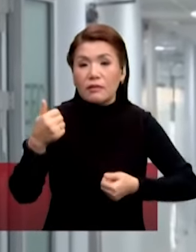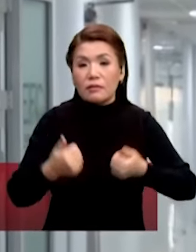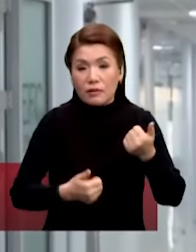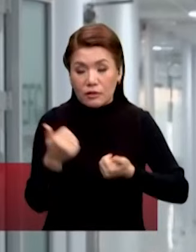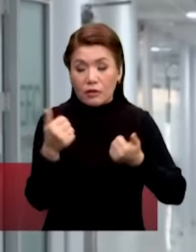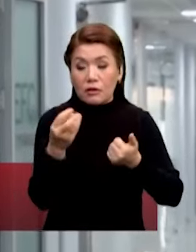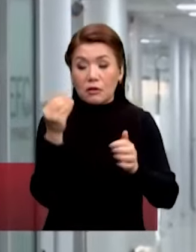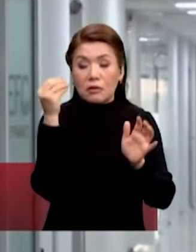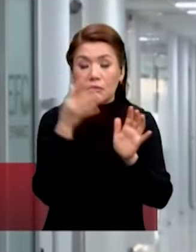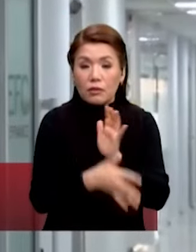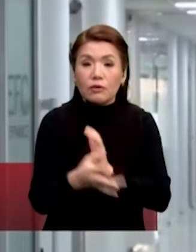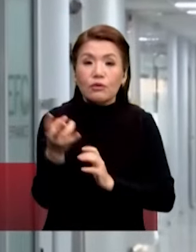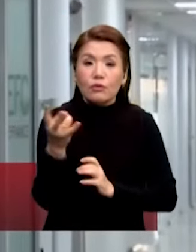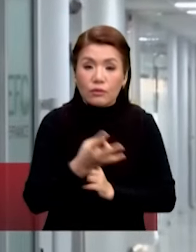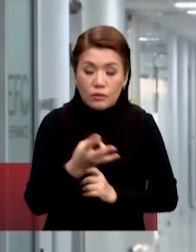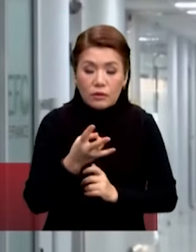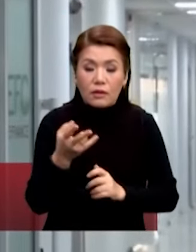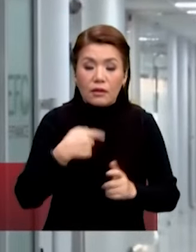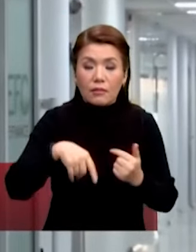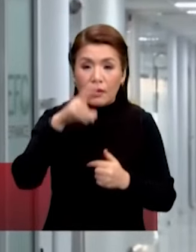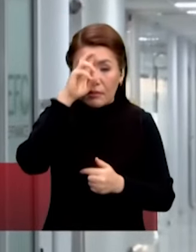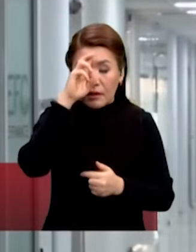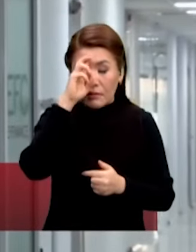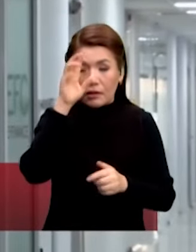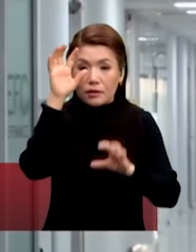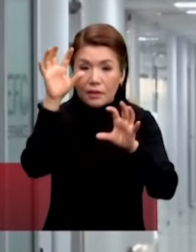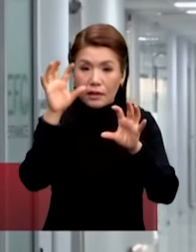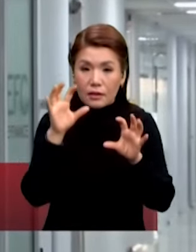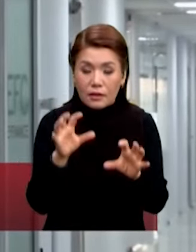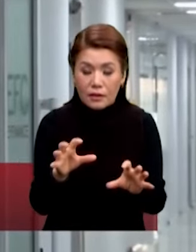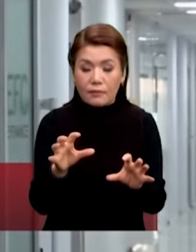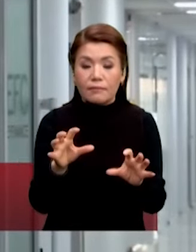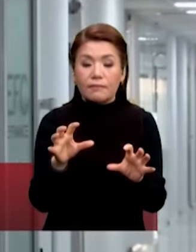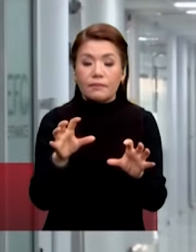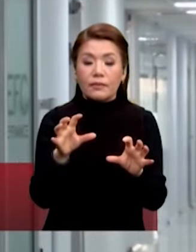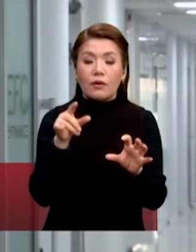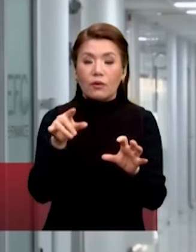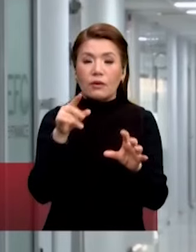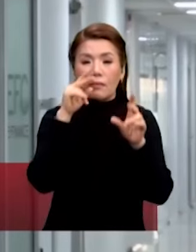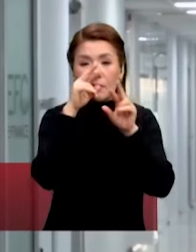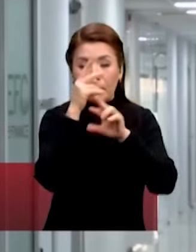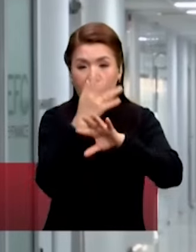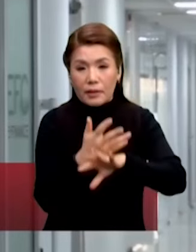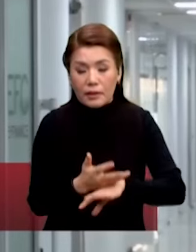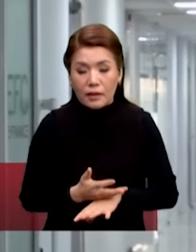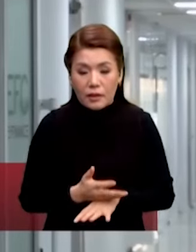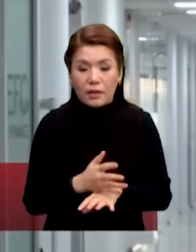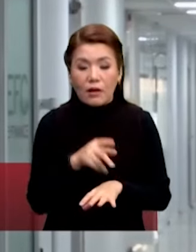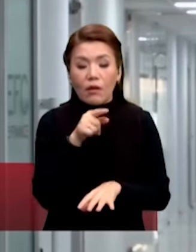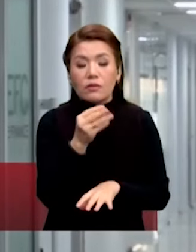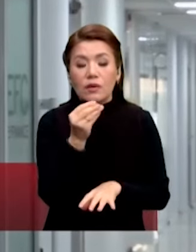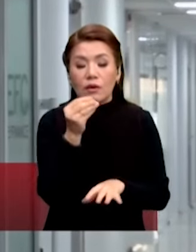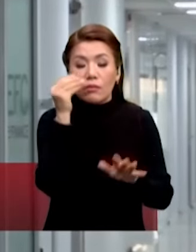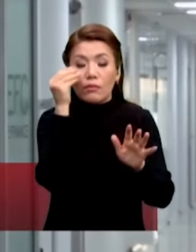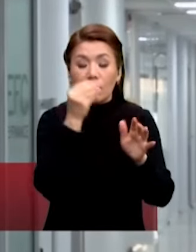ақшаны жұмсау керек. Сол кезде осы мемлекеттік сатып алу заңының олқылықтарынан сол ақша